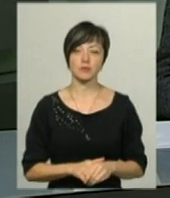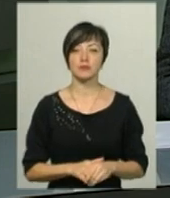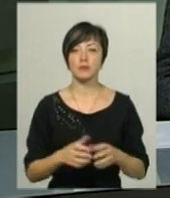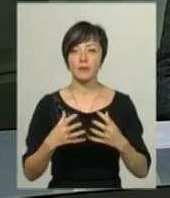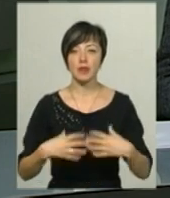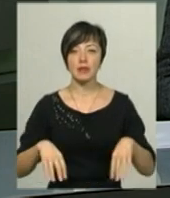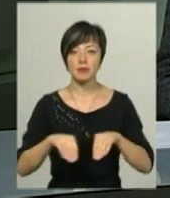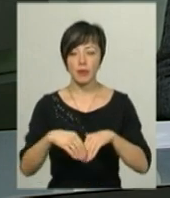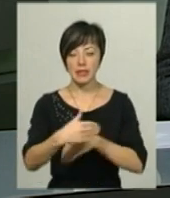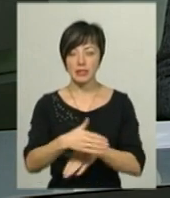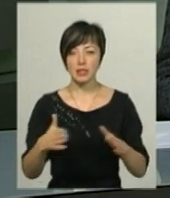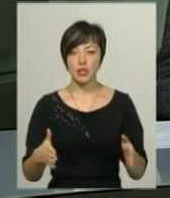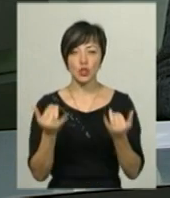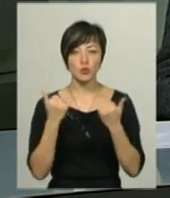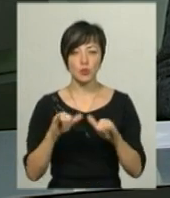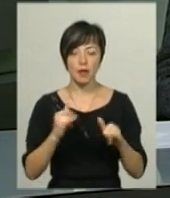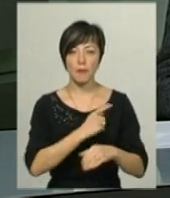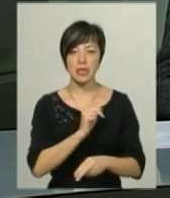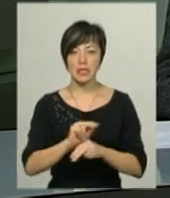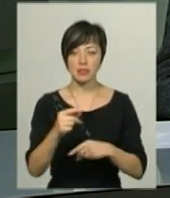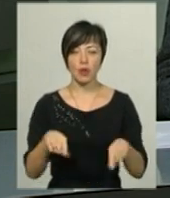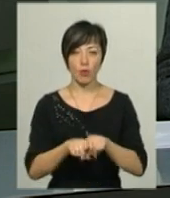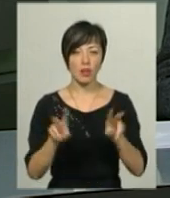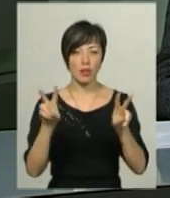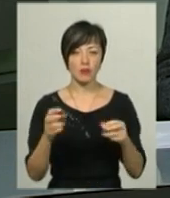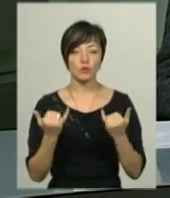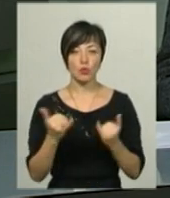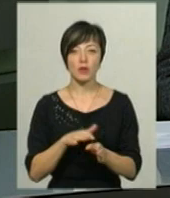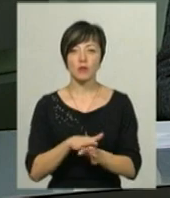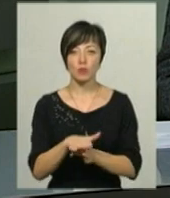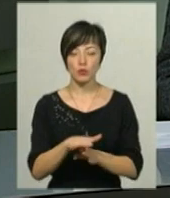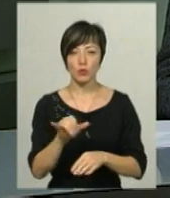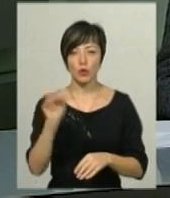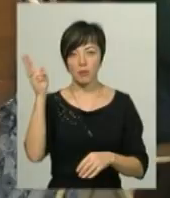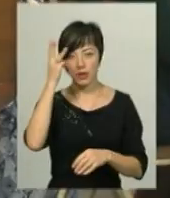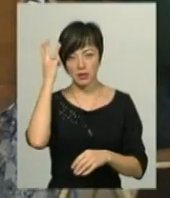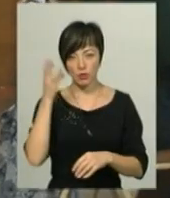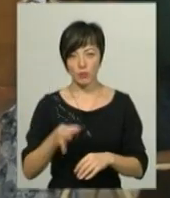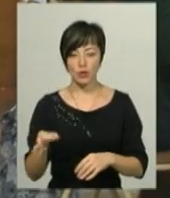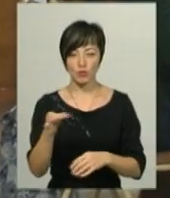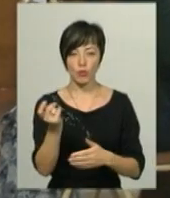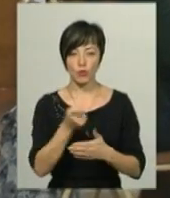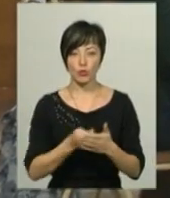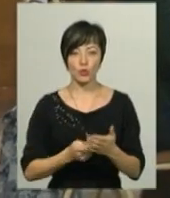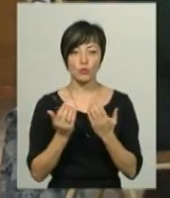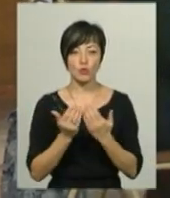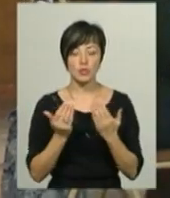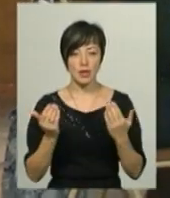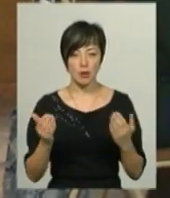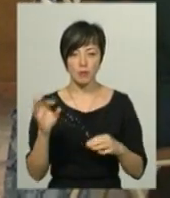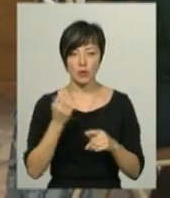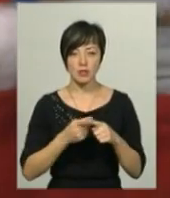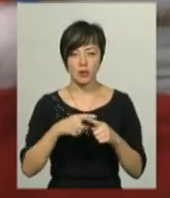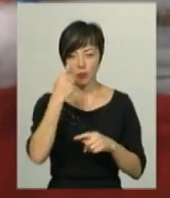Сімейна скриня чудес, майстер-клас з такою назвою сьогодні відбувся у Хмельницькому обласному художньому музеї. Про